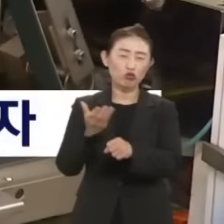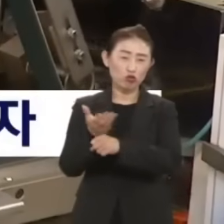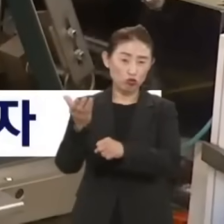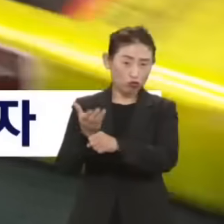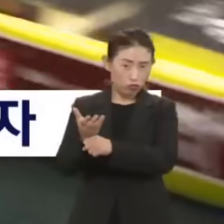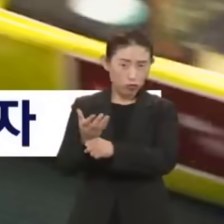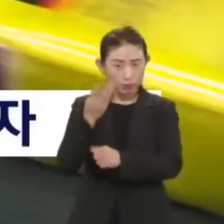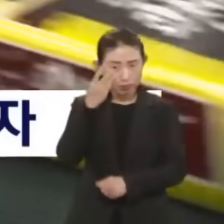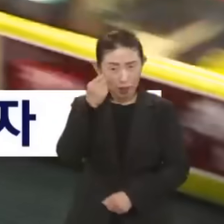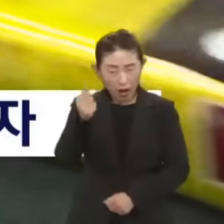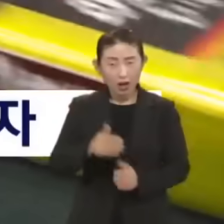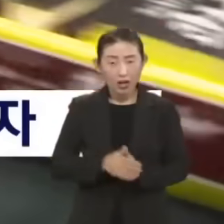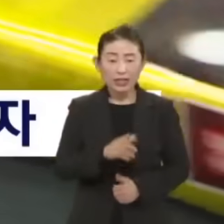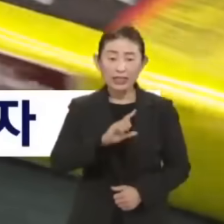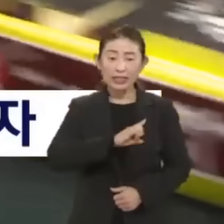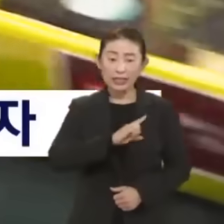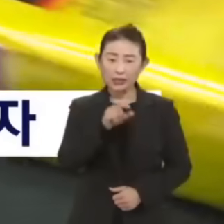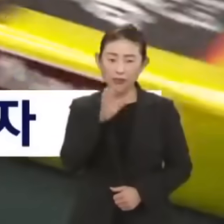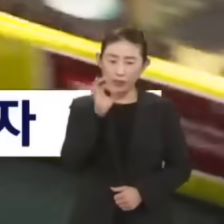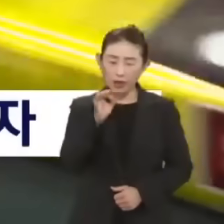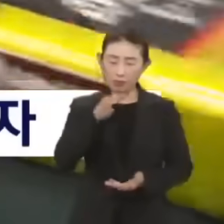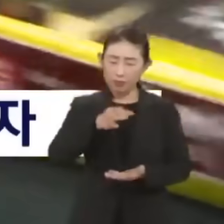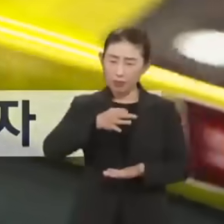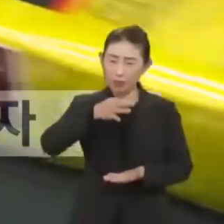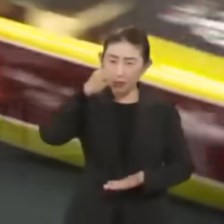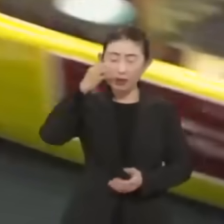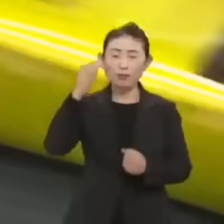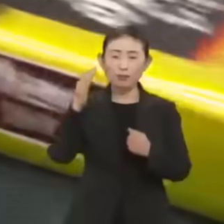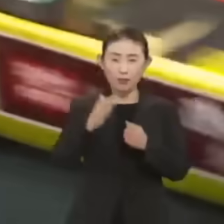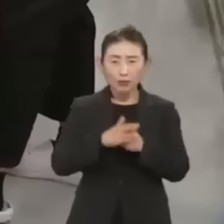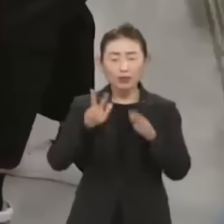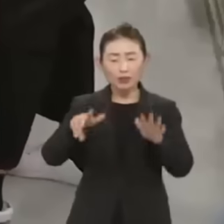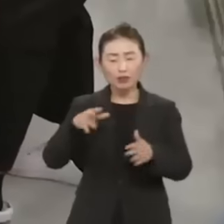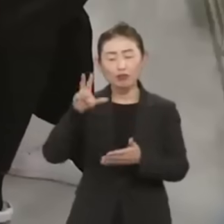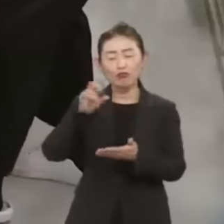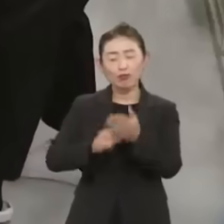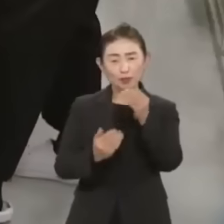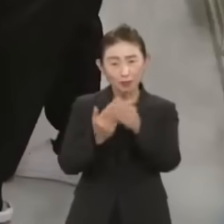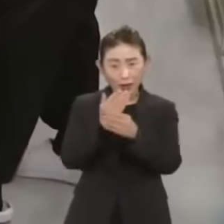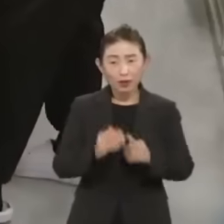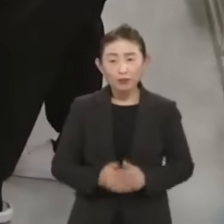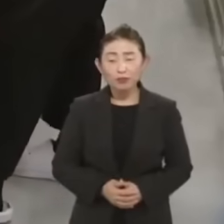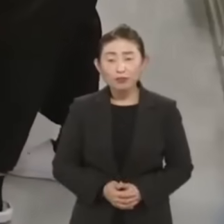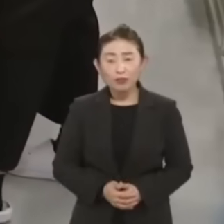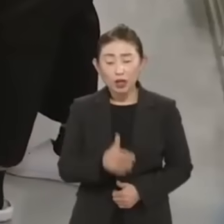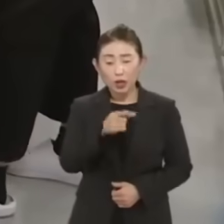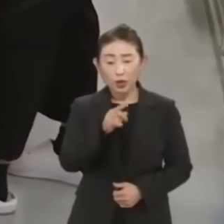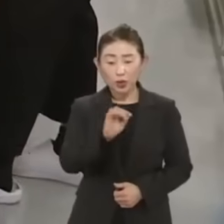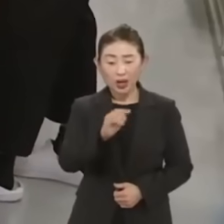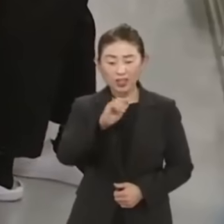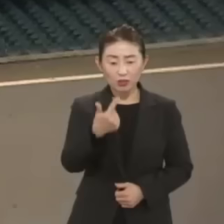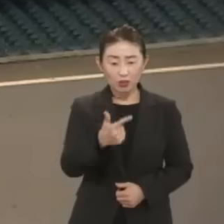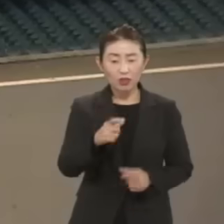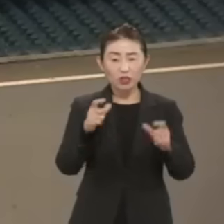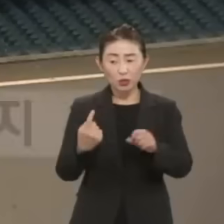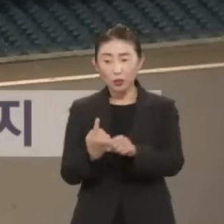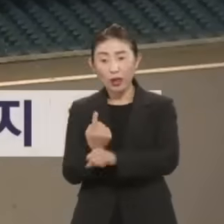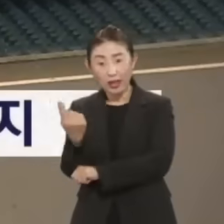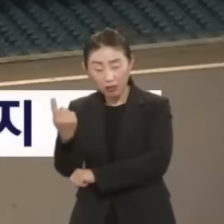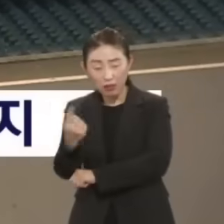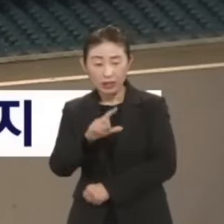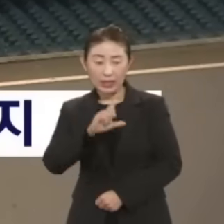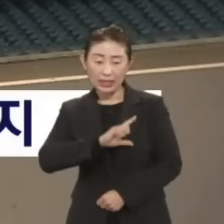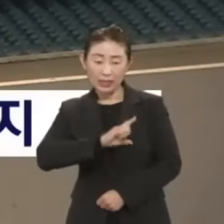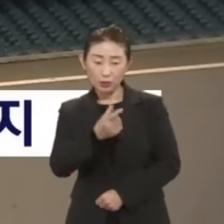상품인데 광천김의 이름값이 높아지면서 문제가 생겼습니다. 홍성 광천읍이 아닌 다른 지역에서